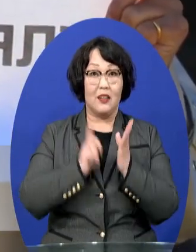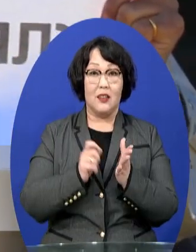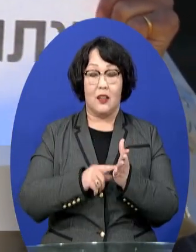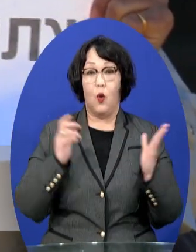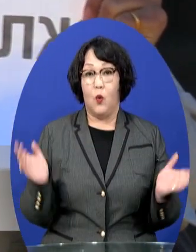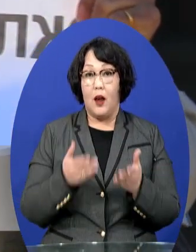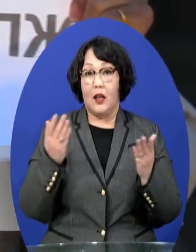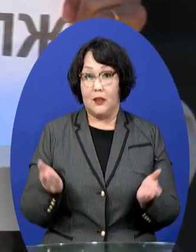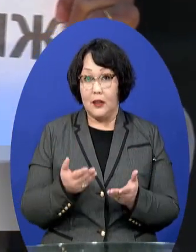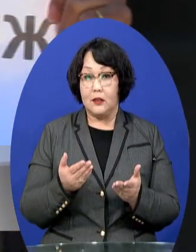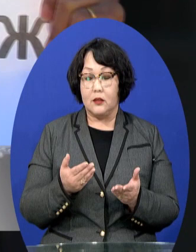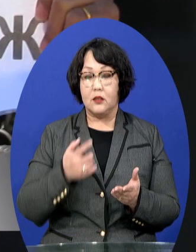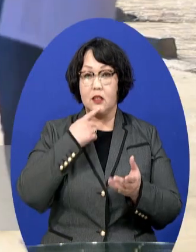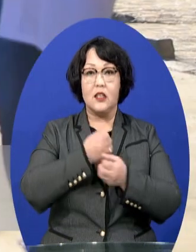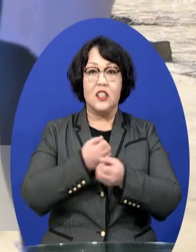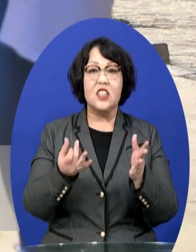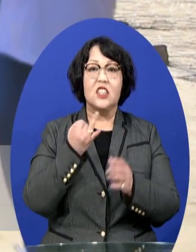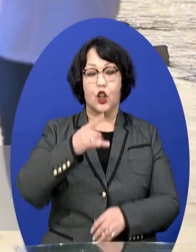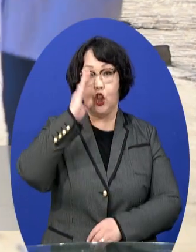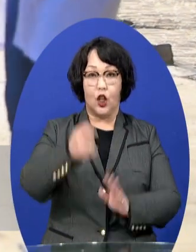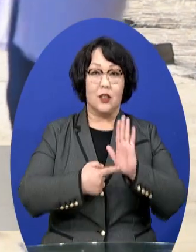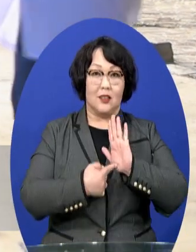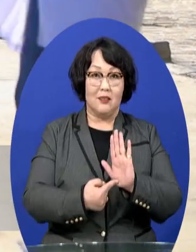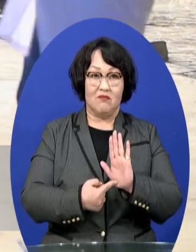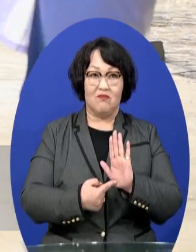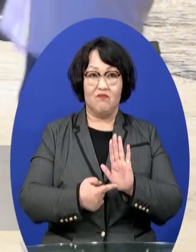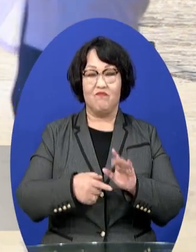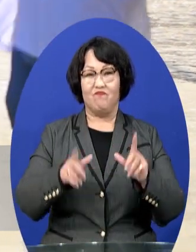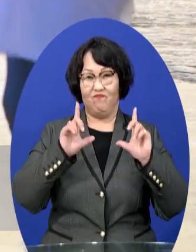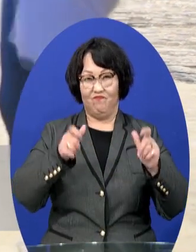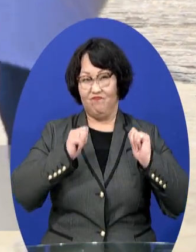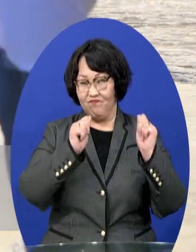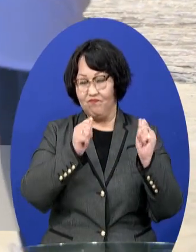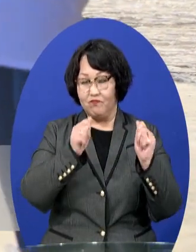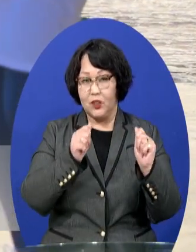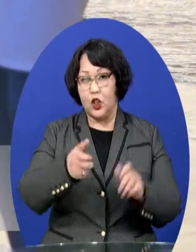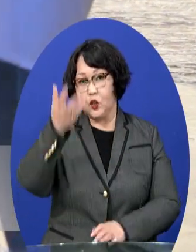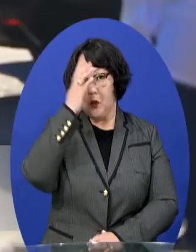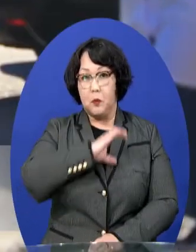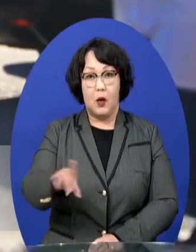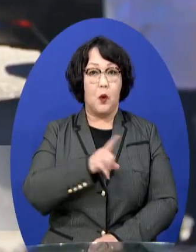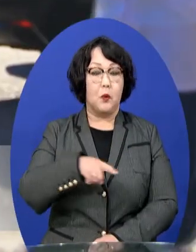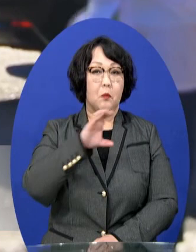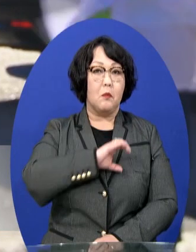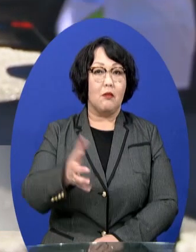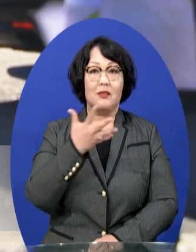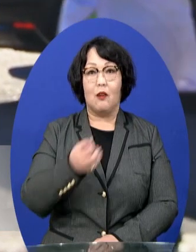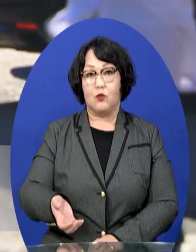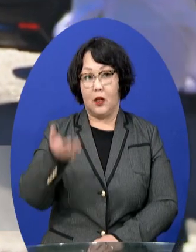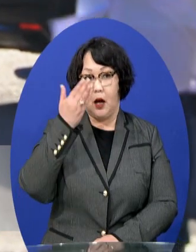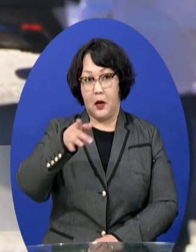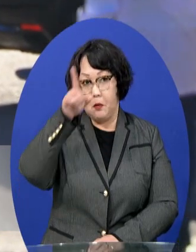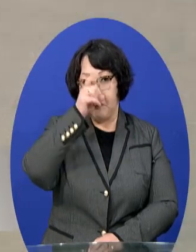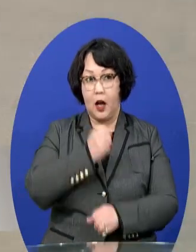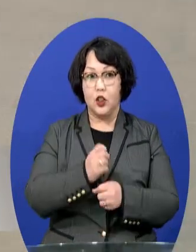уриалгыг олон нийтдээ яг өөрсдийн биеэр ил гарч ирж өгч байгаа. Нийтдээ төр хувийн хөвшлийн 500 гаруй эрүүл мэндийн байгууллагын ажилчид бол